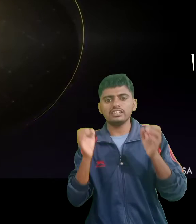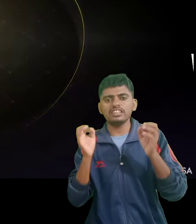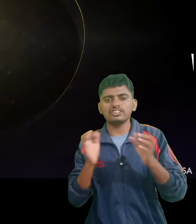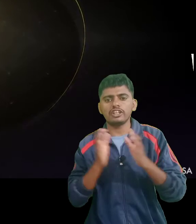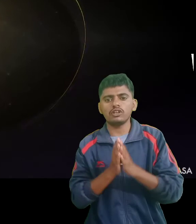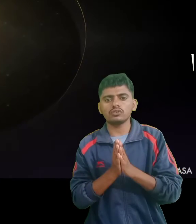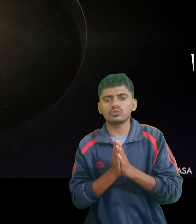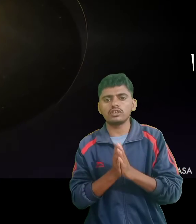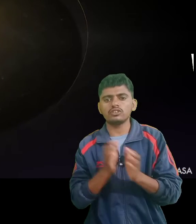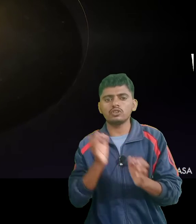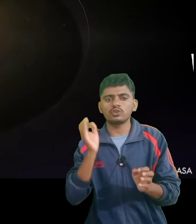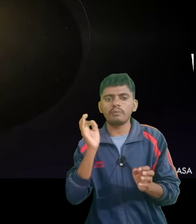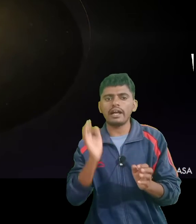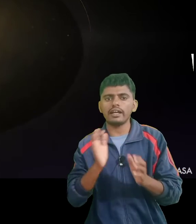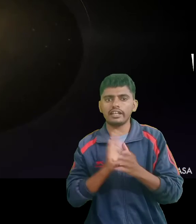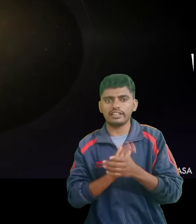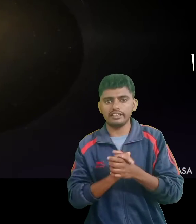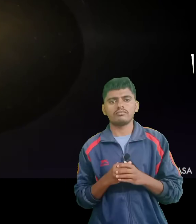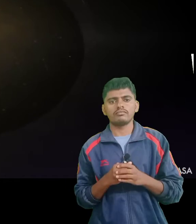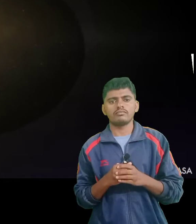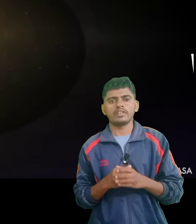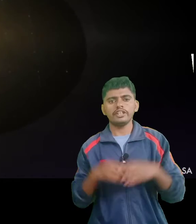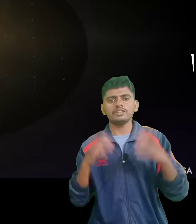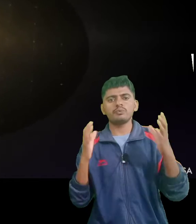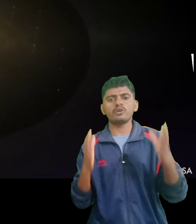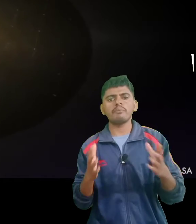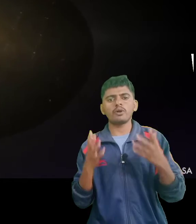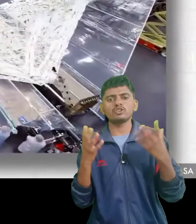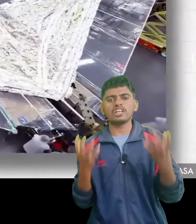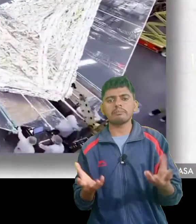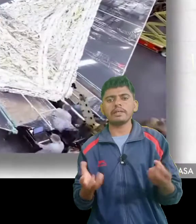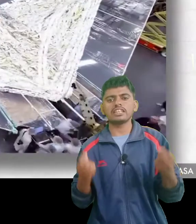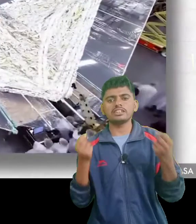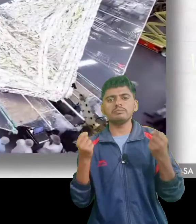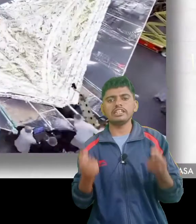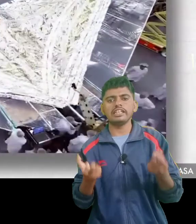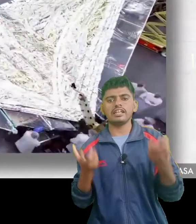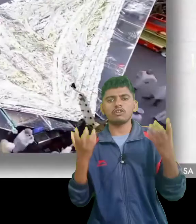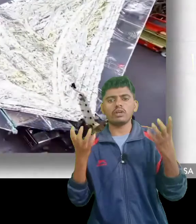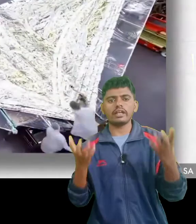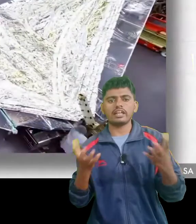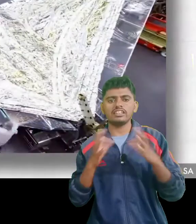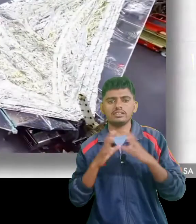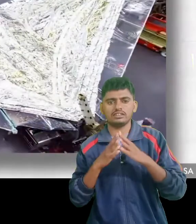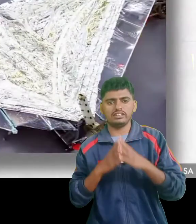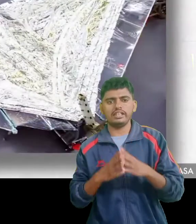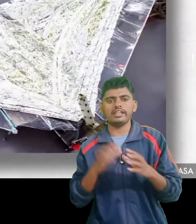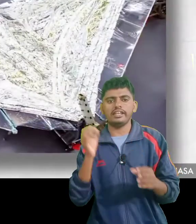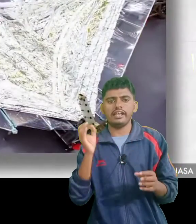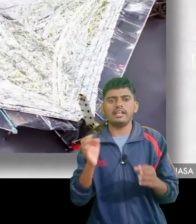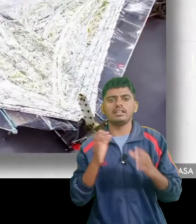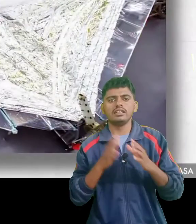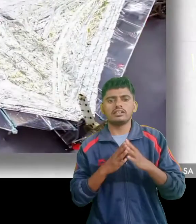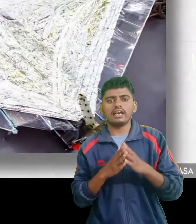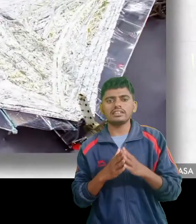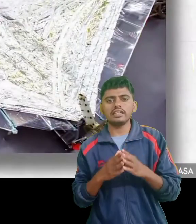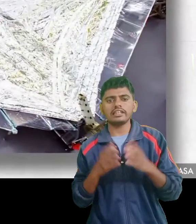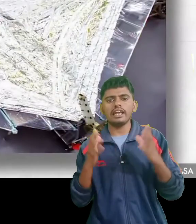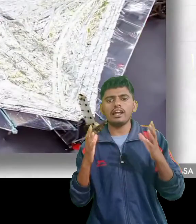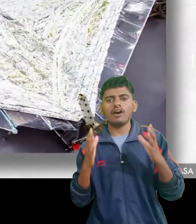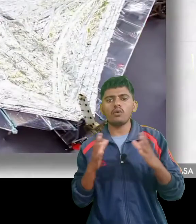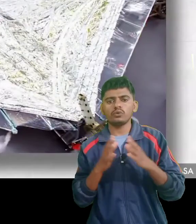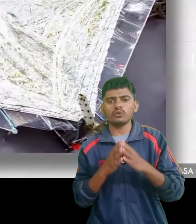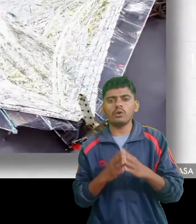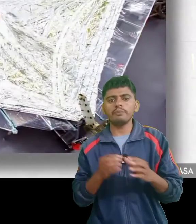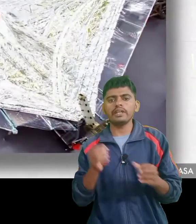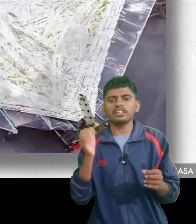है, अर्थ की शैडो सूरज को छुपा कर रखेगी। इस पूरे प्रोजेक्ट पर $10 मिलियन खर्च किए गए हैं। नासा